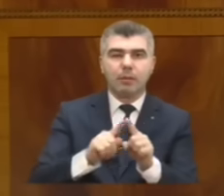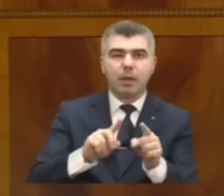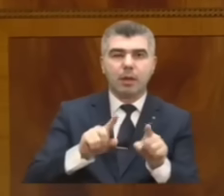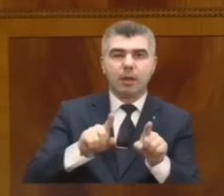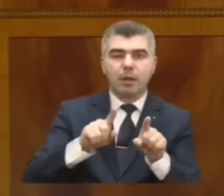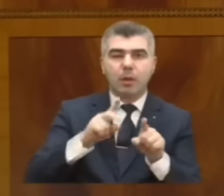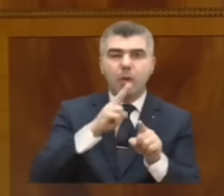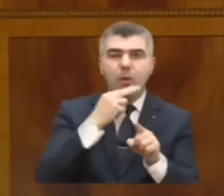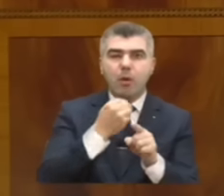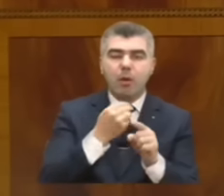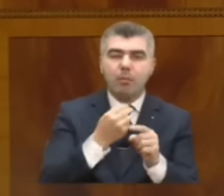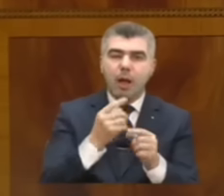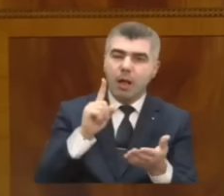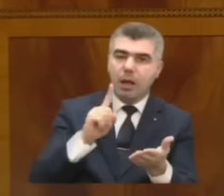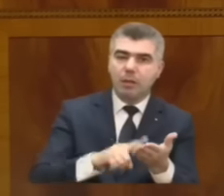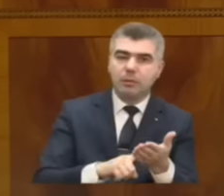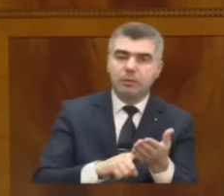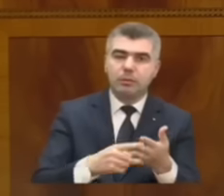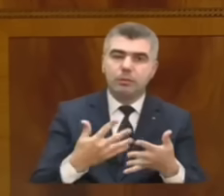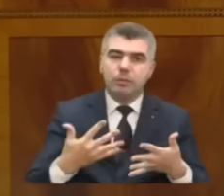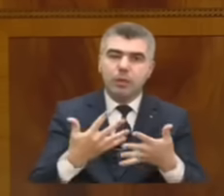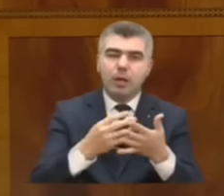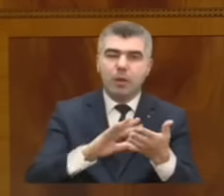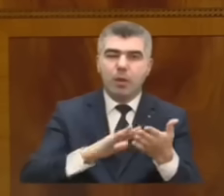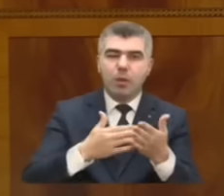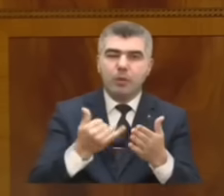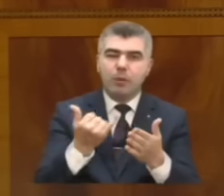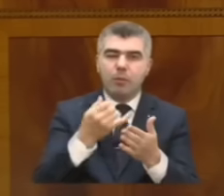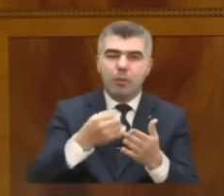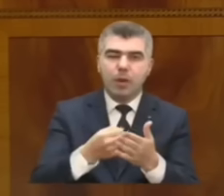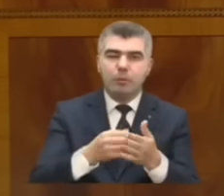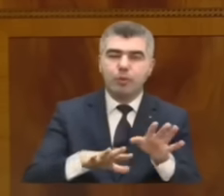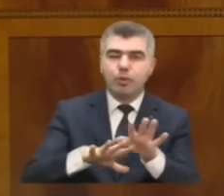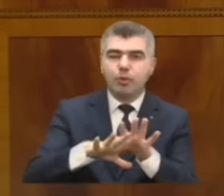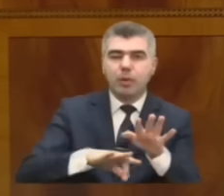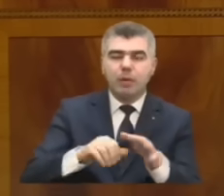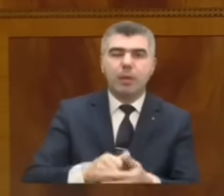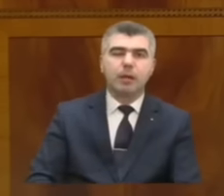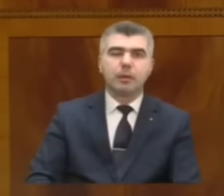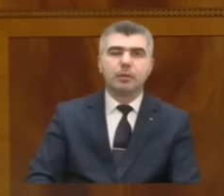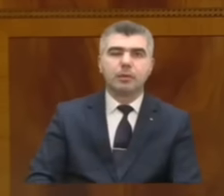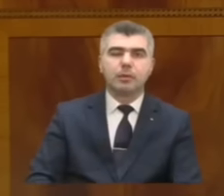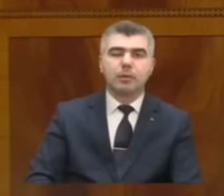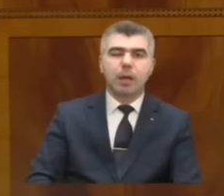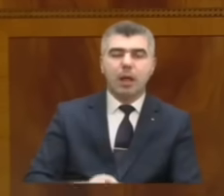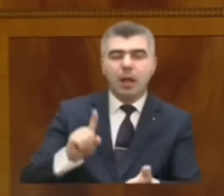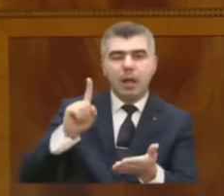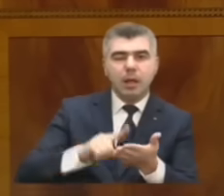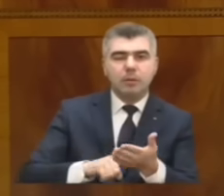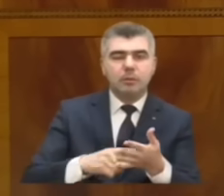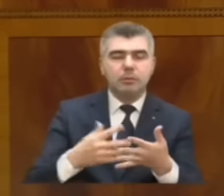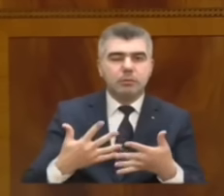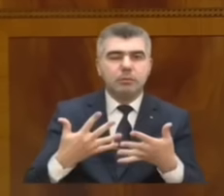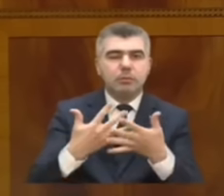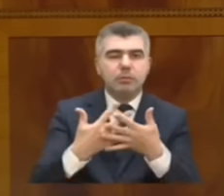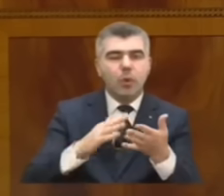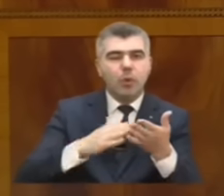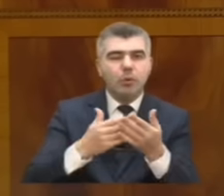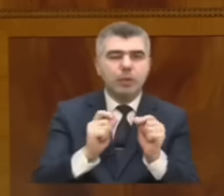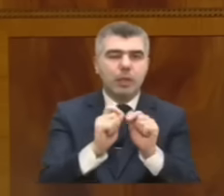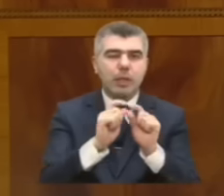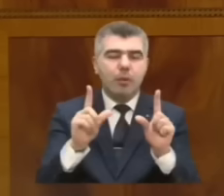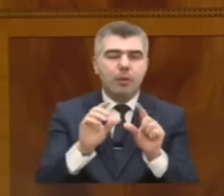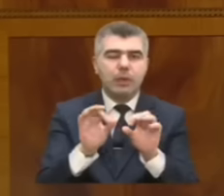اعتماد مقاربة تشاركية مع الفاعلين الاقتصاديين والاجتماعيين لاعتماد رؤية مندمجة تنبثق